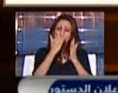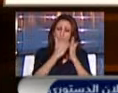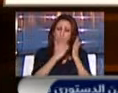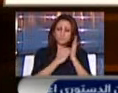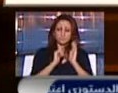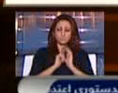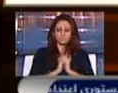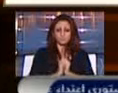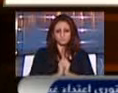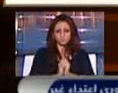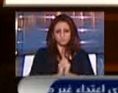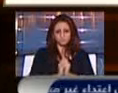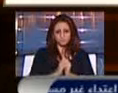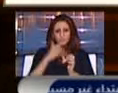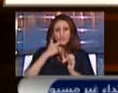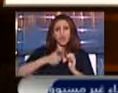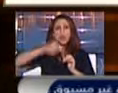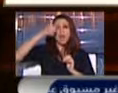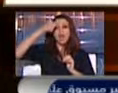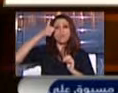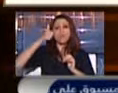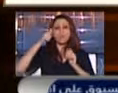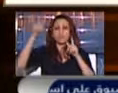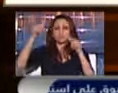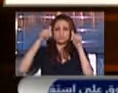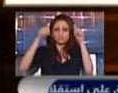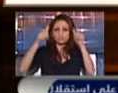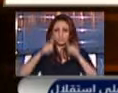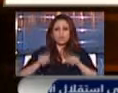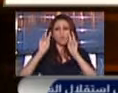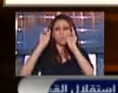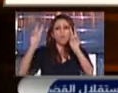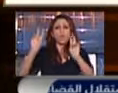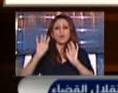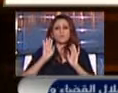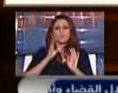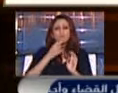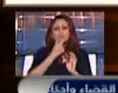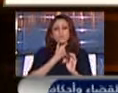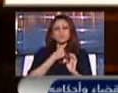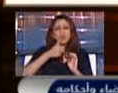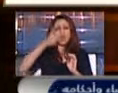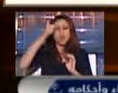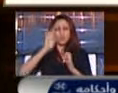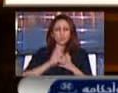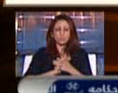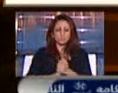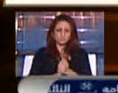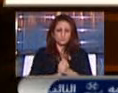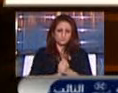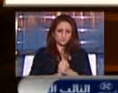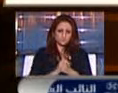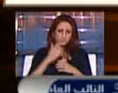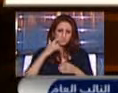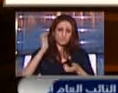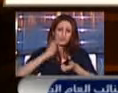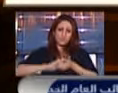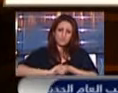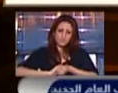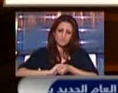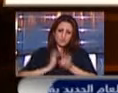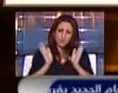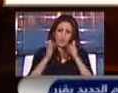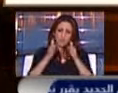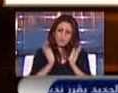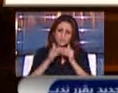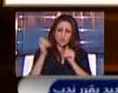القرارات اولا. من خبراتنا السابقه ان الحوار غير كده ملوش قيمه. وكلنا تم الاتفاق بين جميع